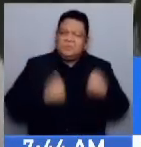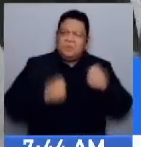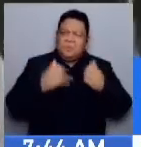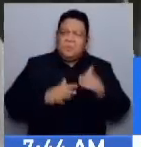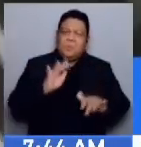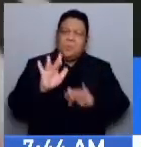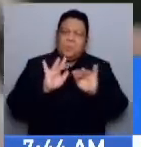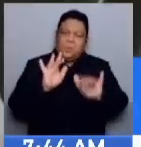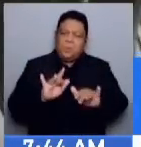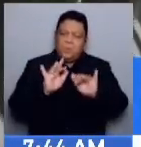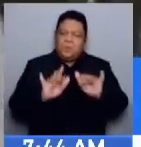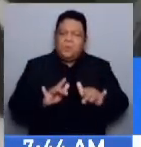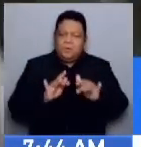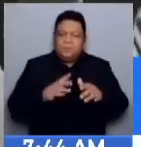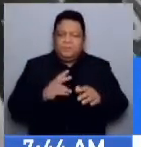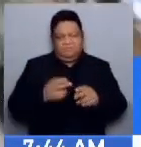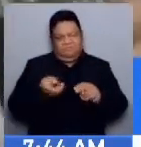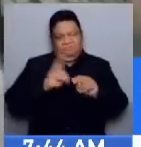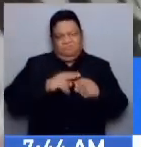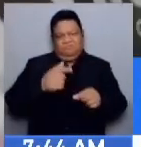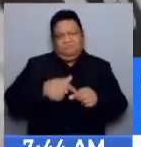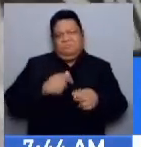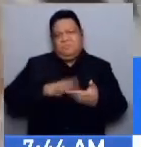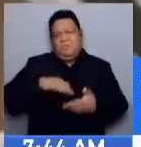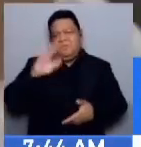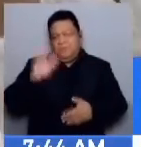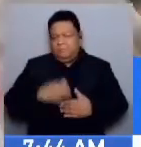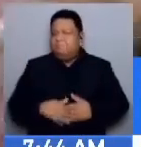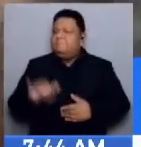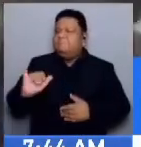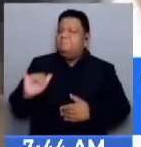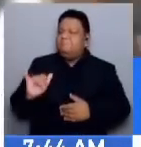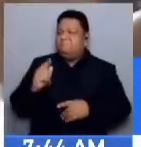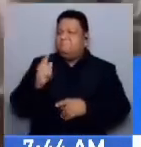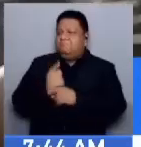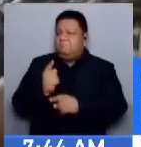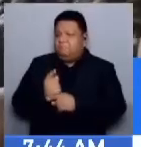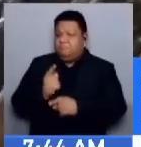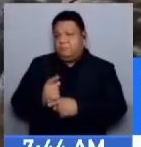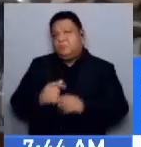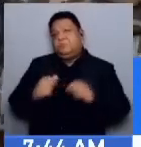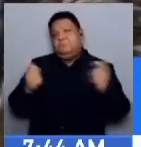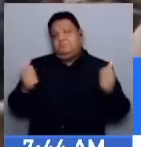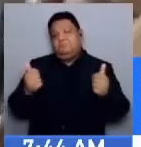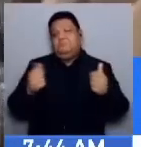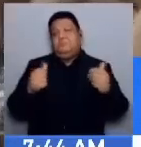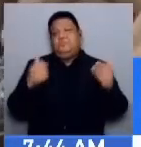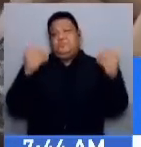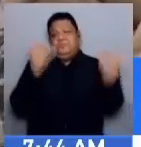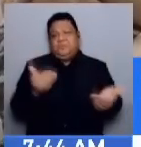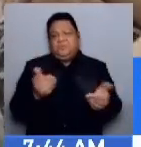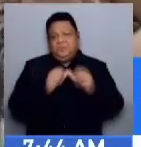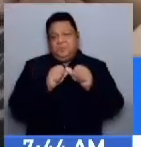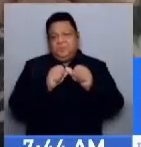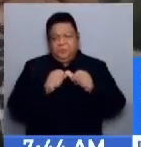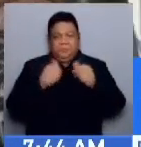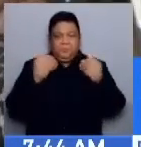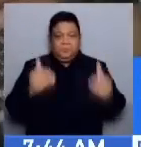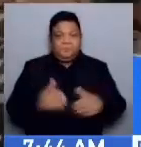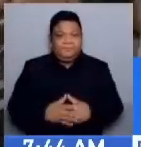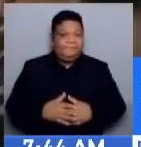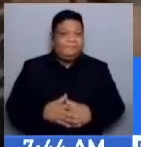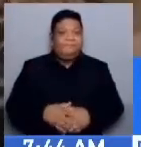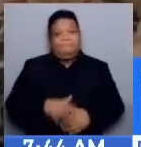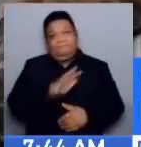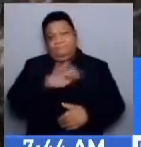talaga diesel eh, kailangan eh. Oh, tama po, no? Kaya po natin yan. Laban lang natin. Laban lang sa life. Mga kapuso, maraming maraming